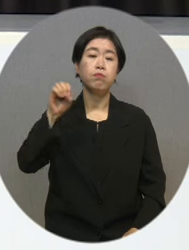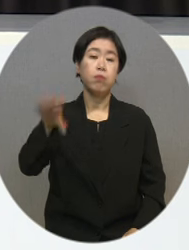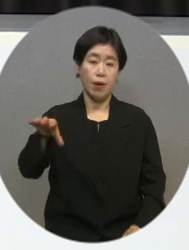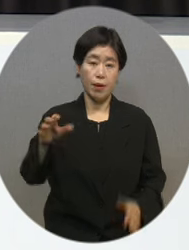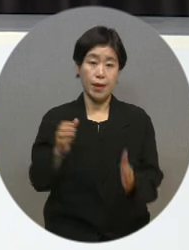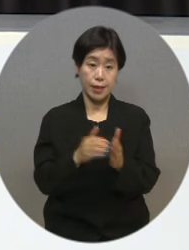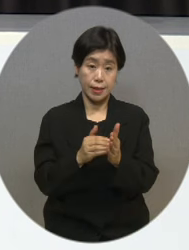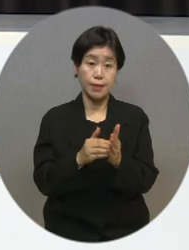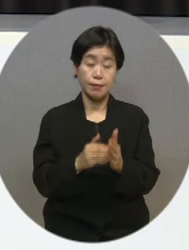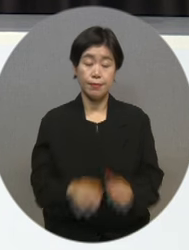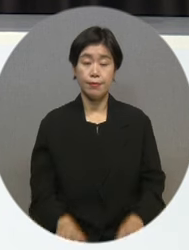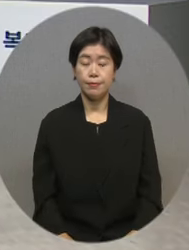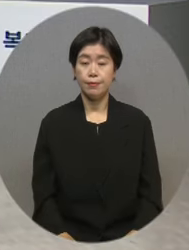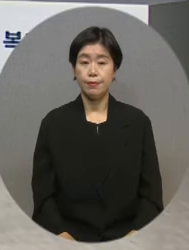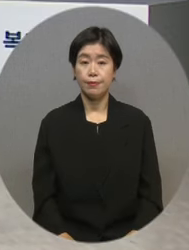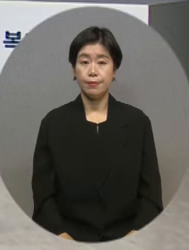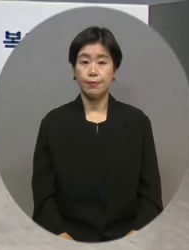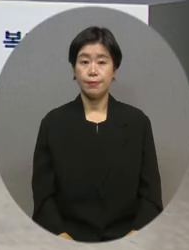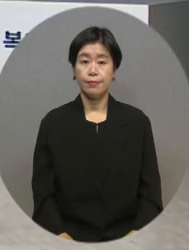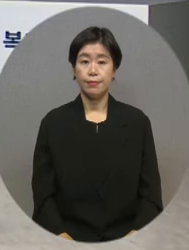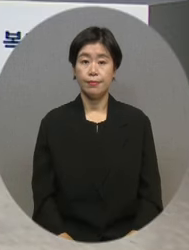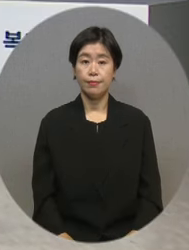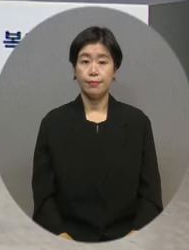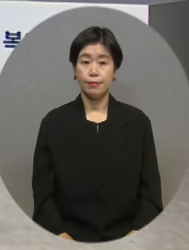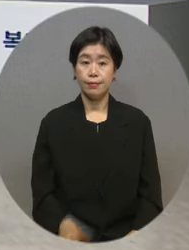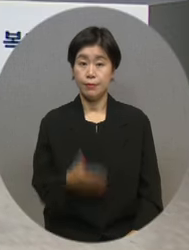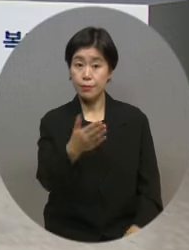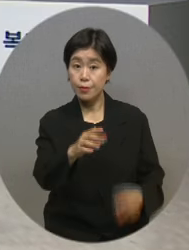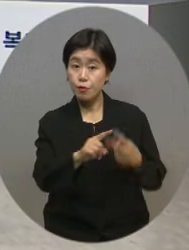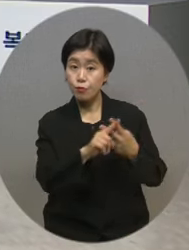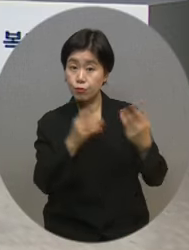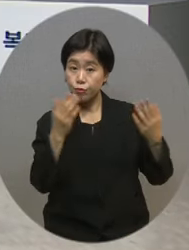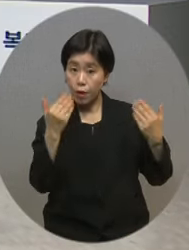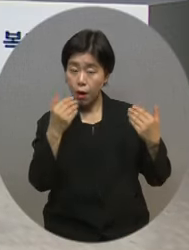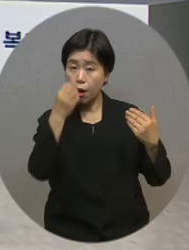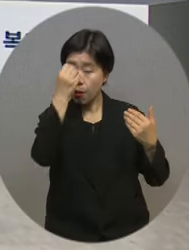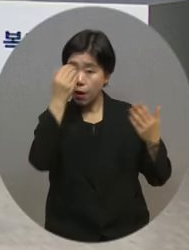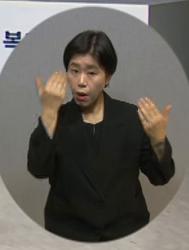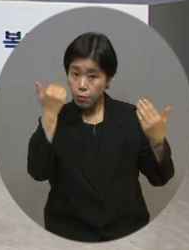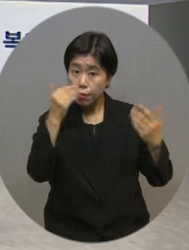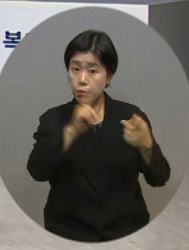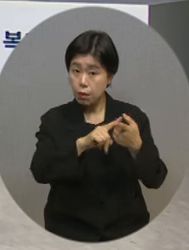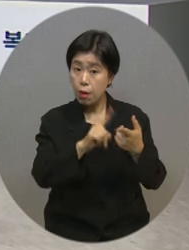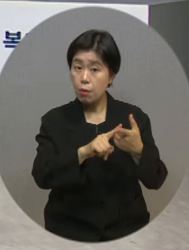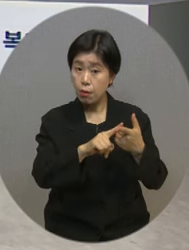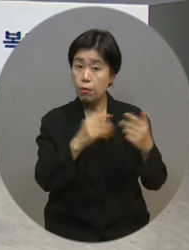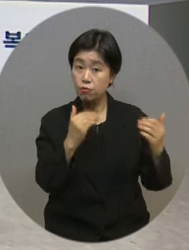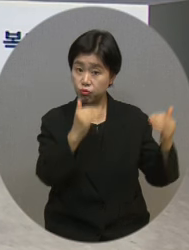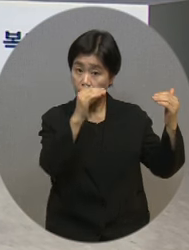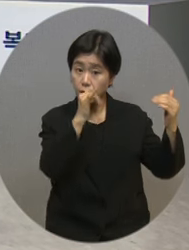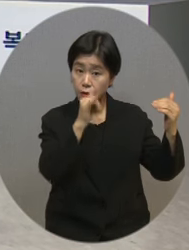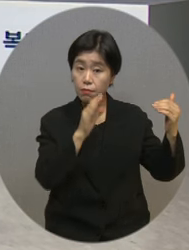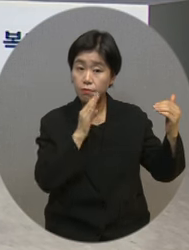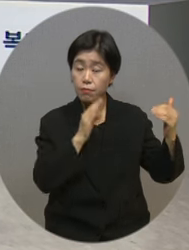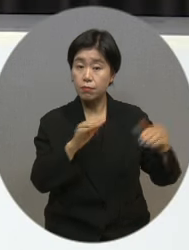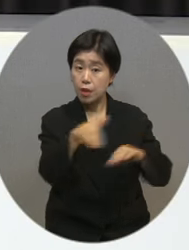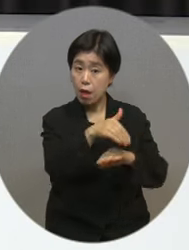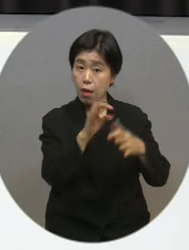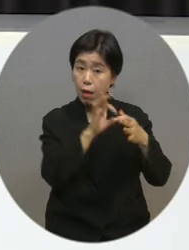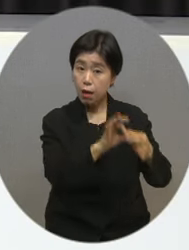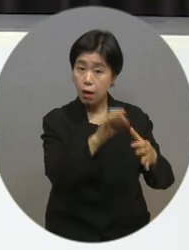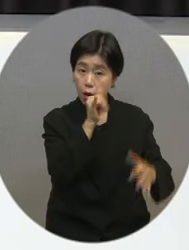이제 생각을 하게 된 거죠. 그럼 이제 중학교, 고등학교는 그대로 다니던 학교에서 쭉 가신 거예요? 그러니까 이제